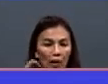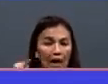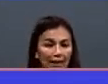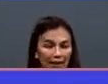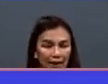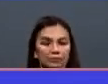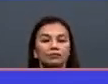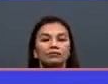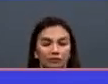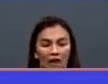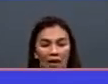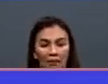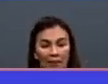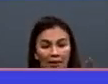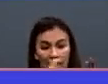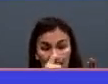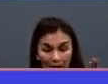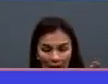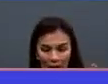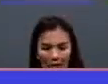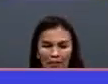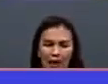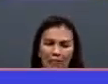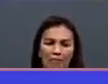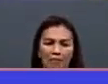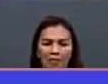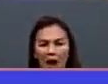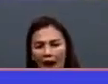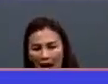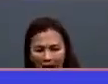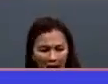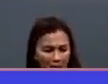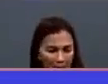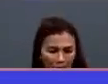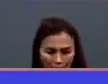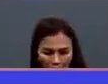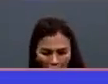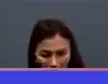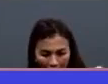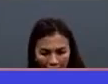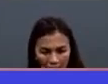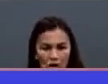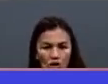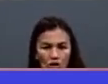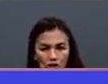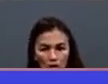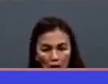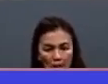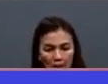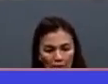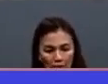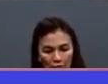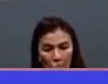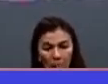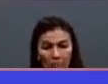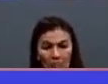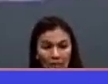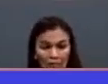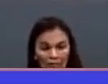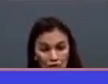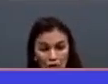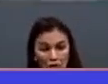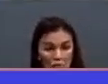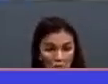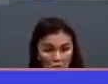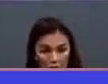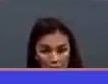เพิ่มทักษะเพิ่มเติมกันแล้วก็ฝึกงานส่งไปฝึกงานค่ะกับภาคอุตสาหกรรมหลังจากที่จบการศึกษาแล้วก็ยังสามารถทำ